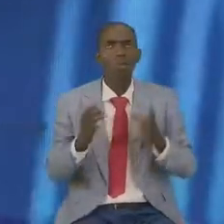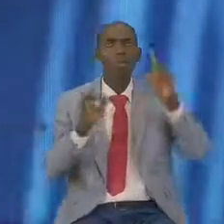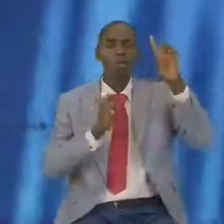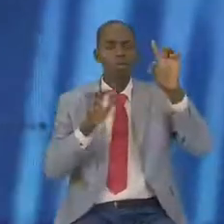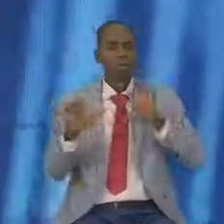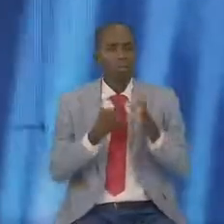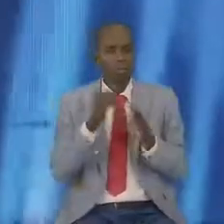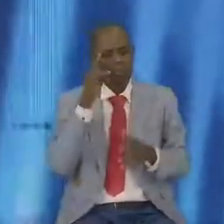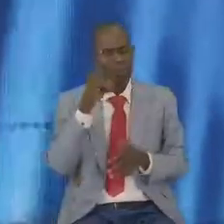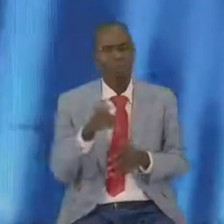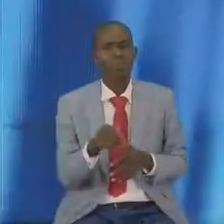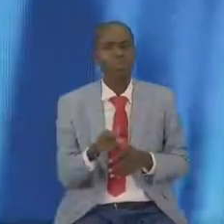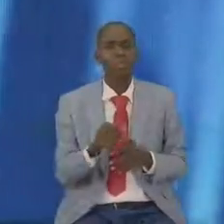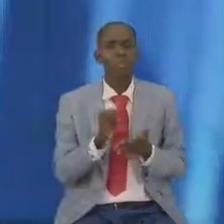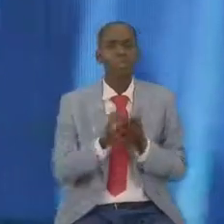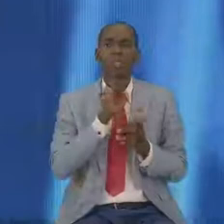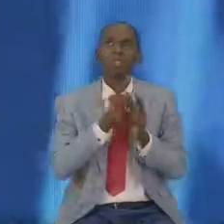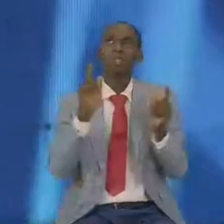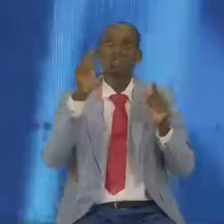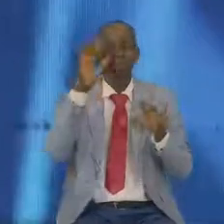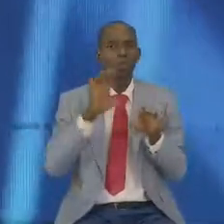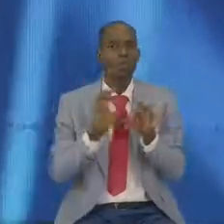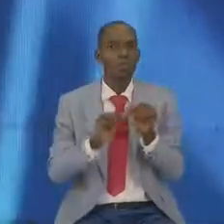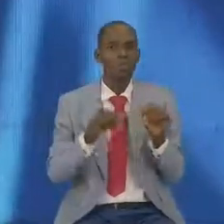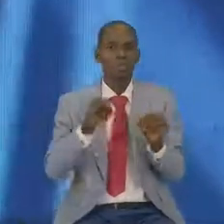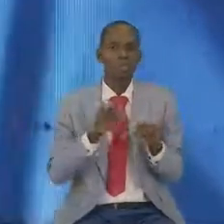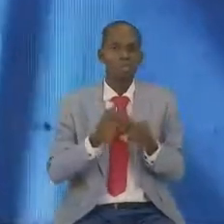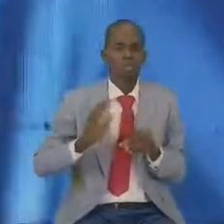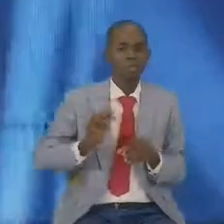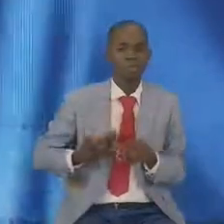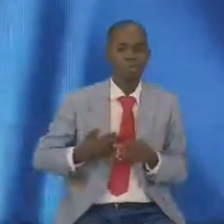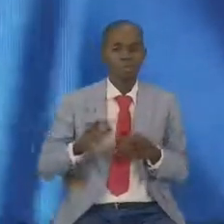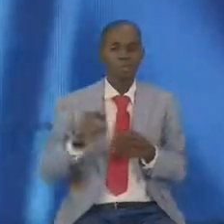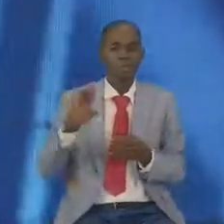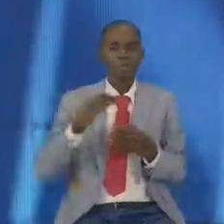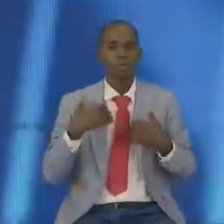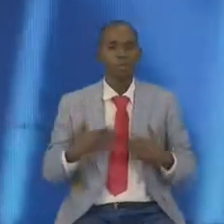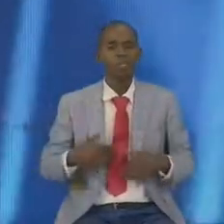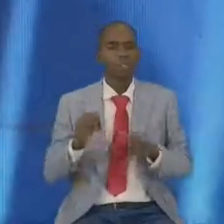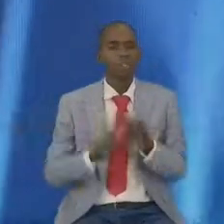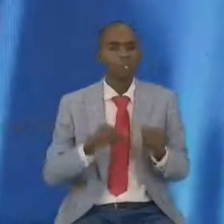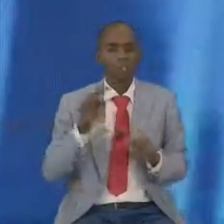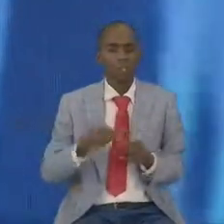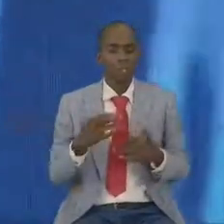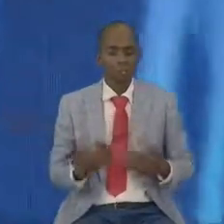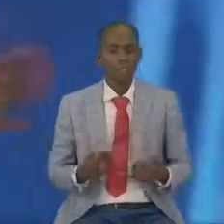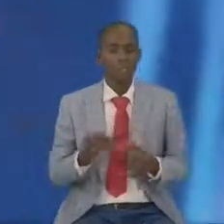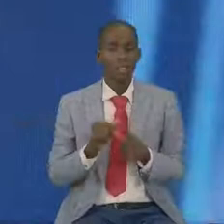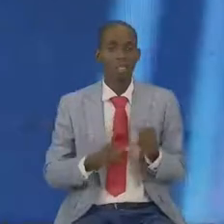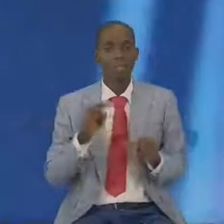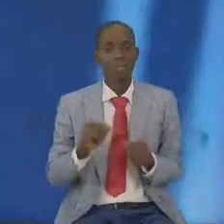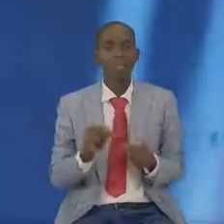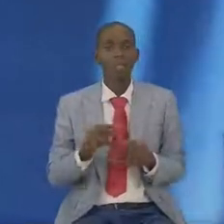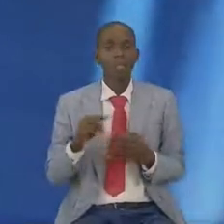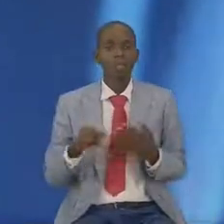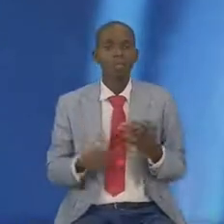quelle alliance! Tout besoin dans ton âme, dans ton esprit, dans ton corps. Tout besoin au présent. Tout besoin,